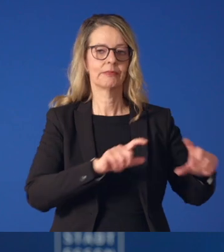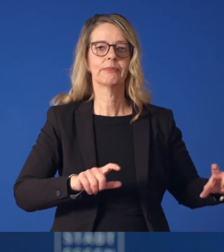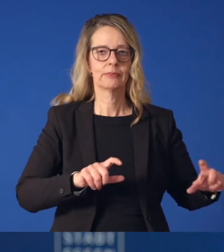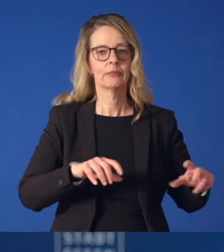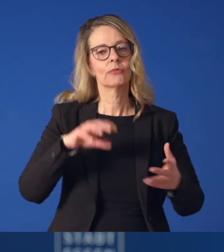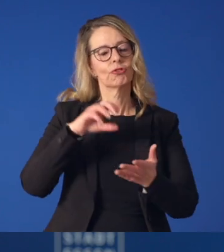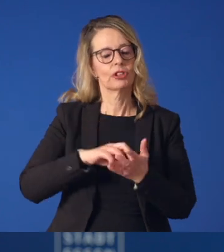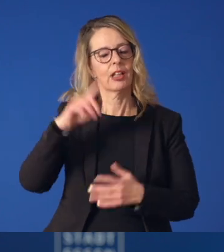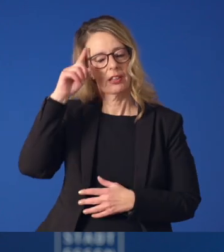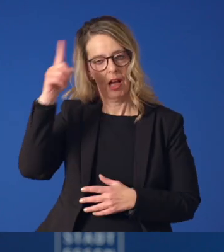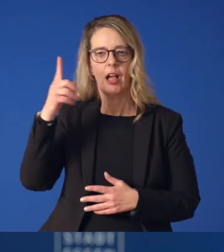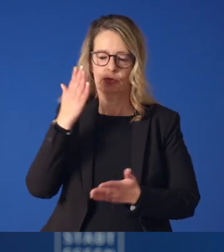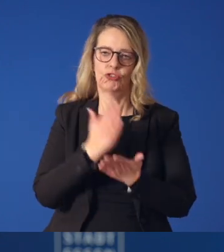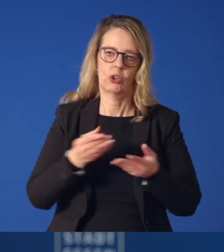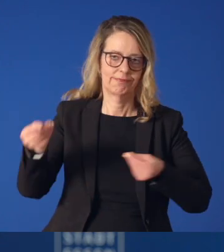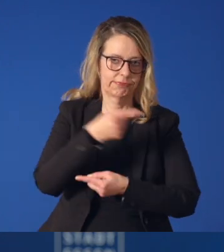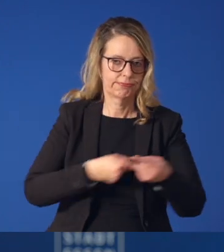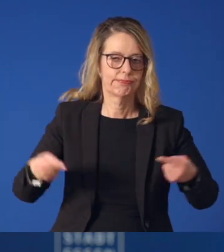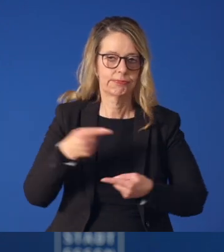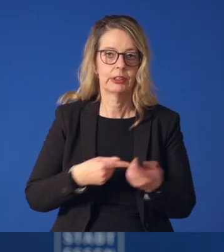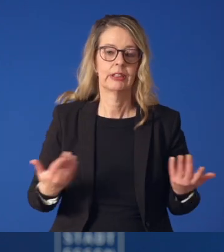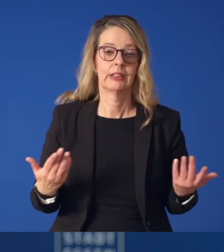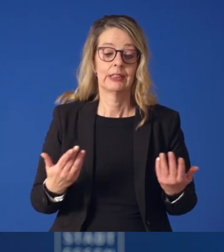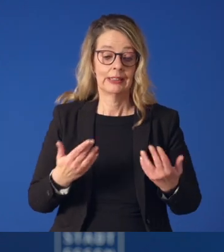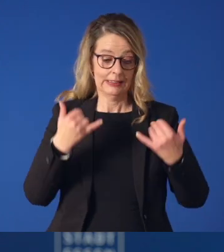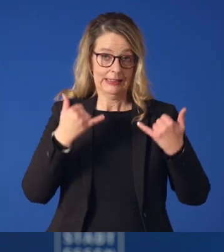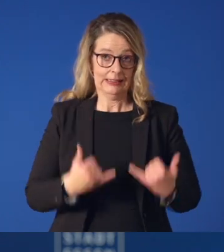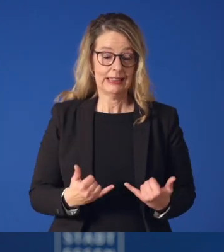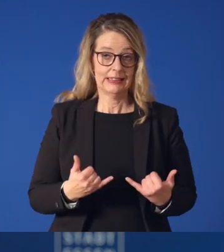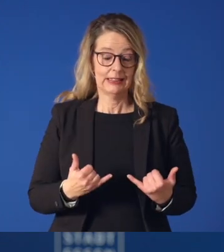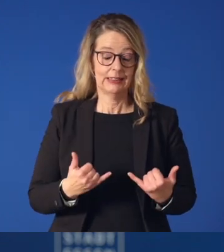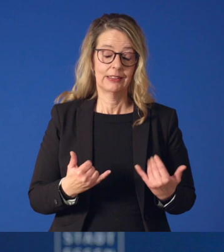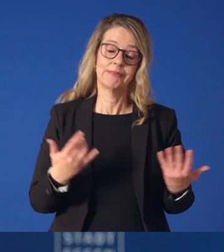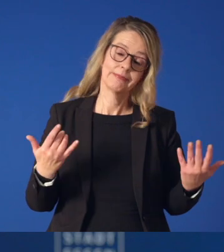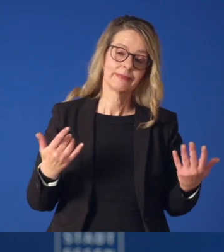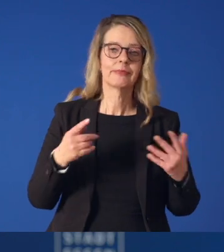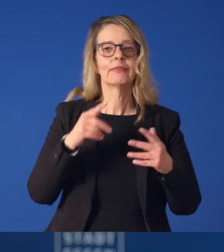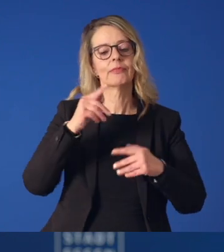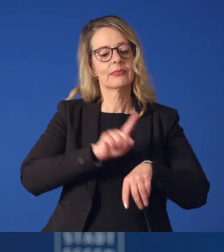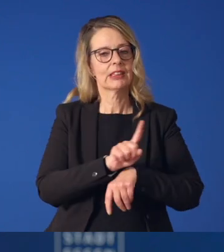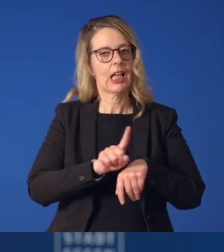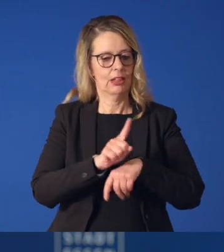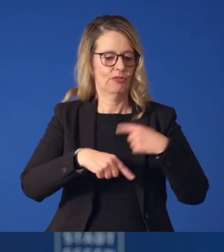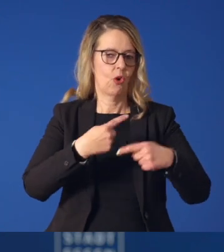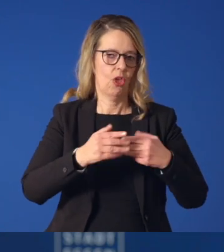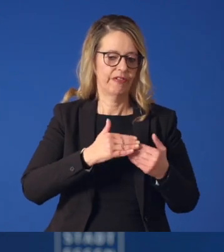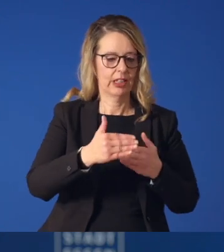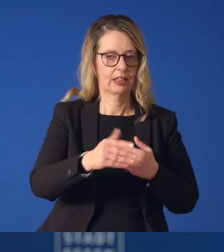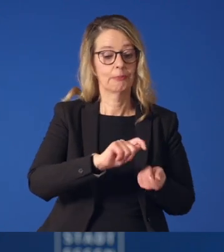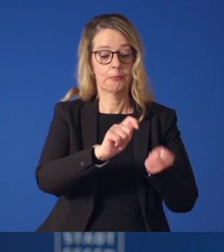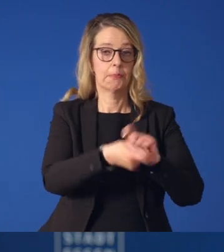wurde im Rat der Stadt Essen bereits diskutiert. Denn jetzt handelt es sich nur um eine temporäre Änderung.